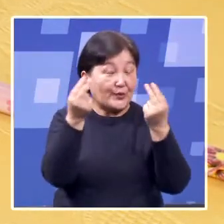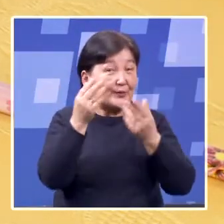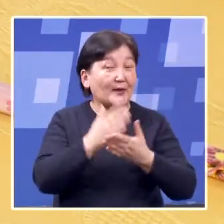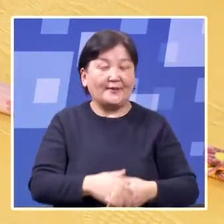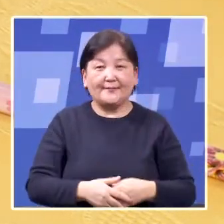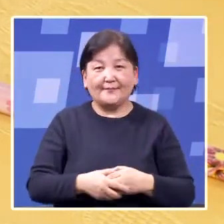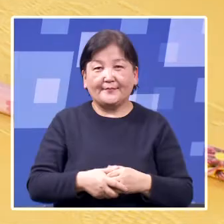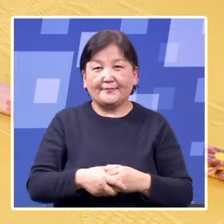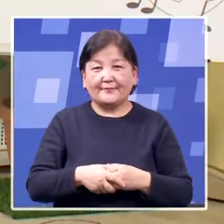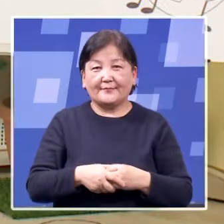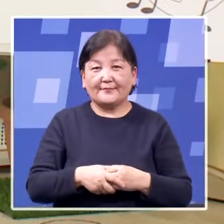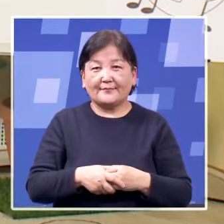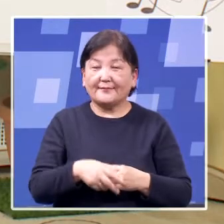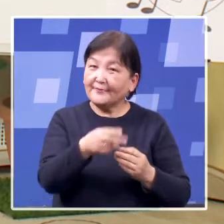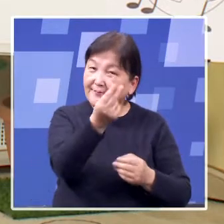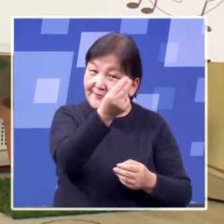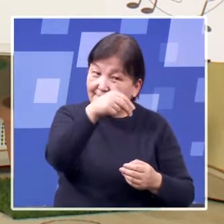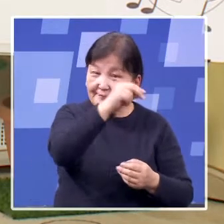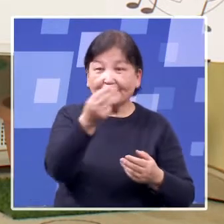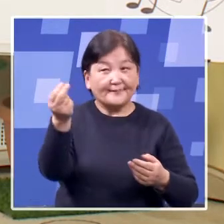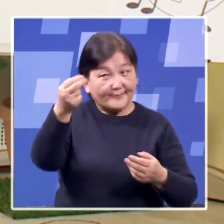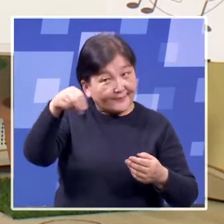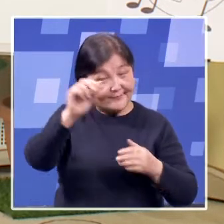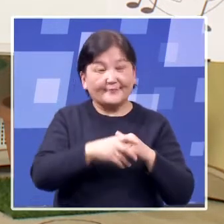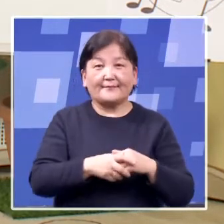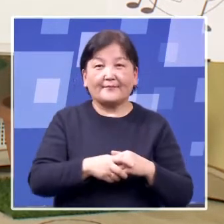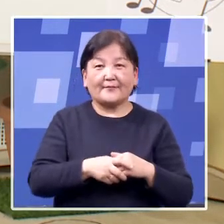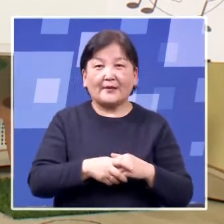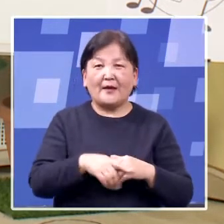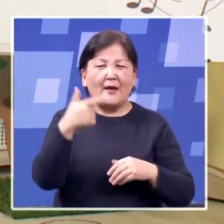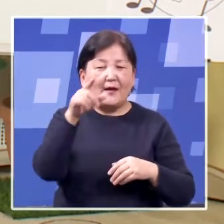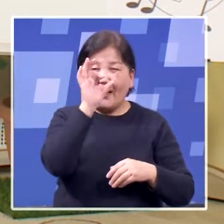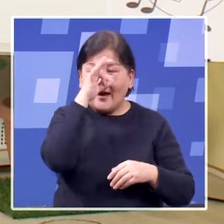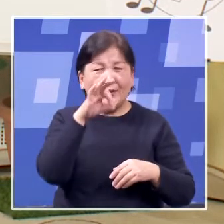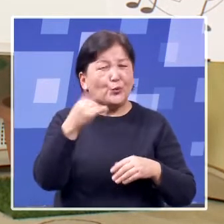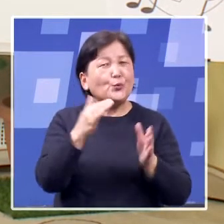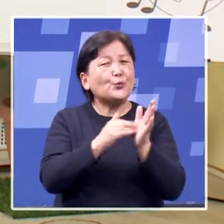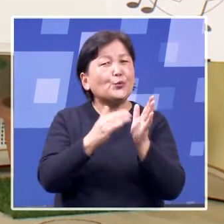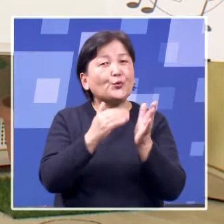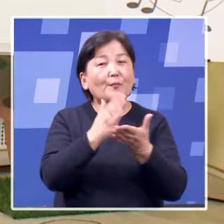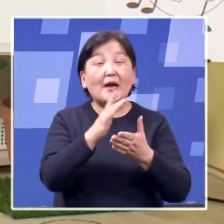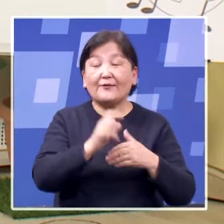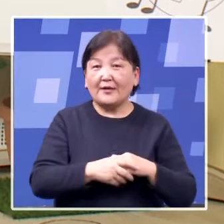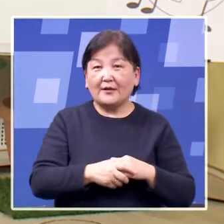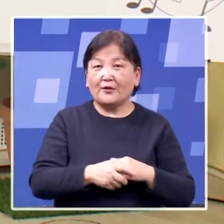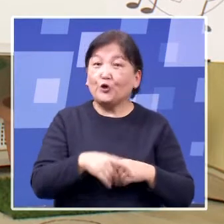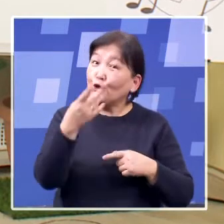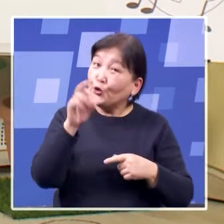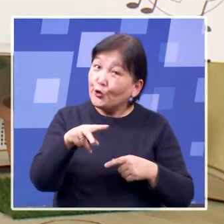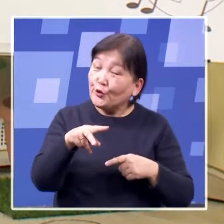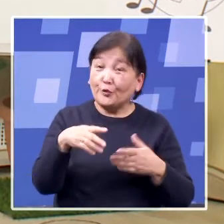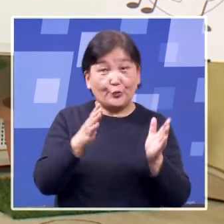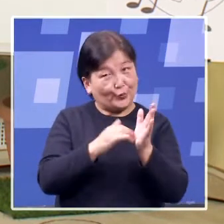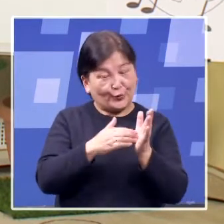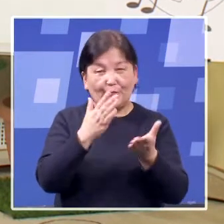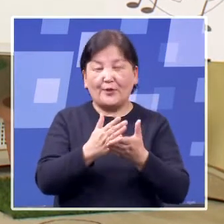зурлаа. За, одоо гахаанд маань юу дутуу байна вэ хүүхдүүд ээ? Хүлэн зураагүй байна тийм үү? За, одоо тэгвэл хүлийн